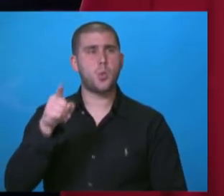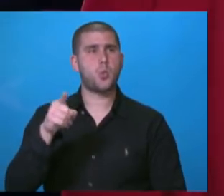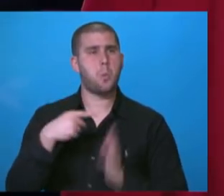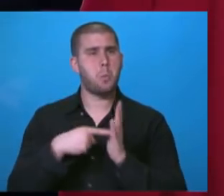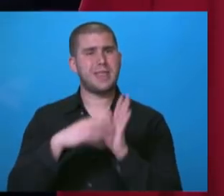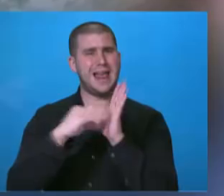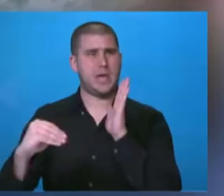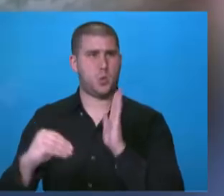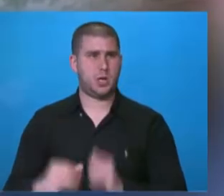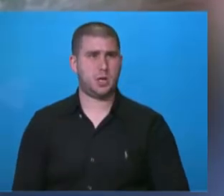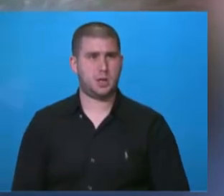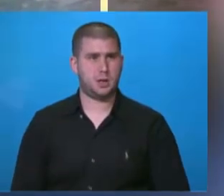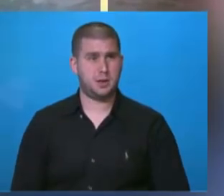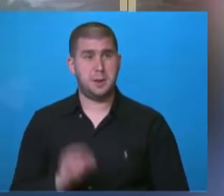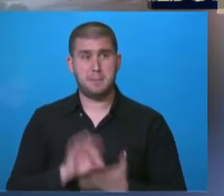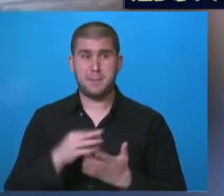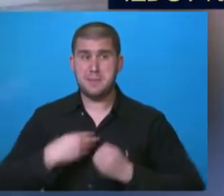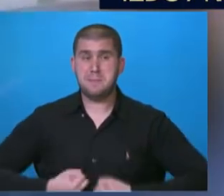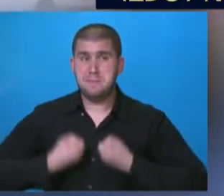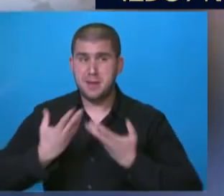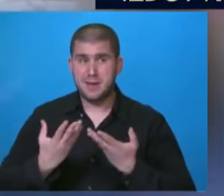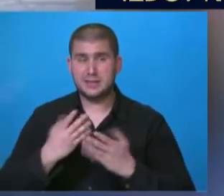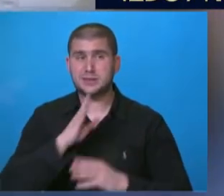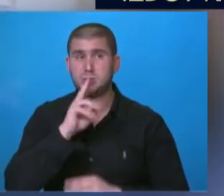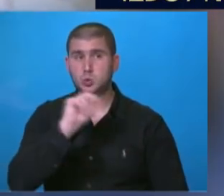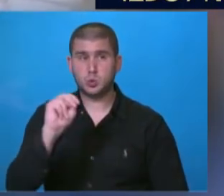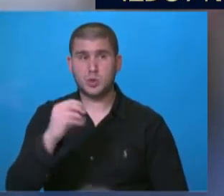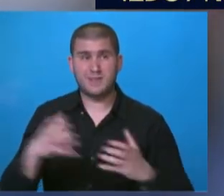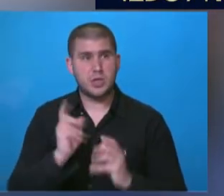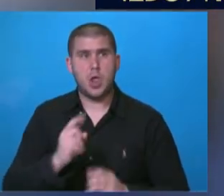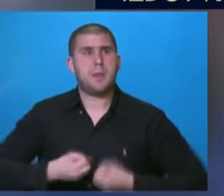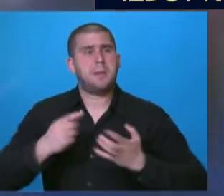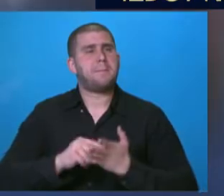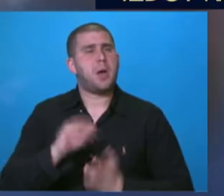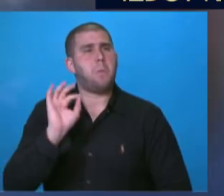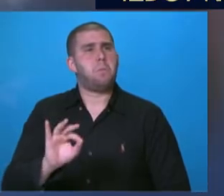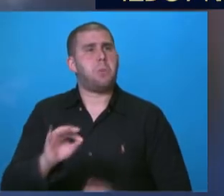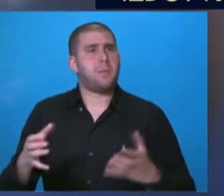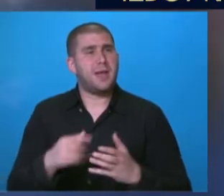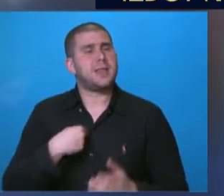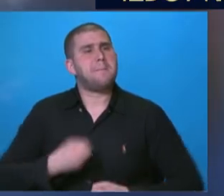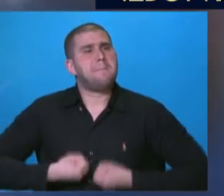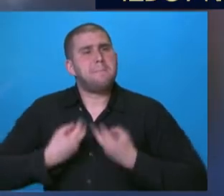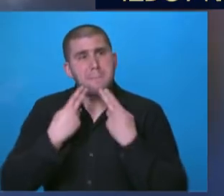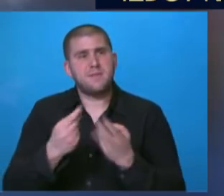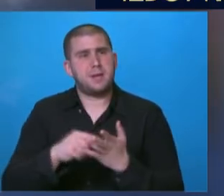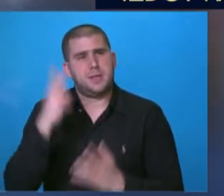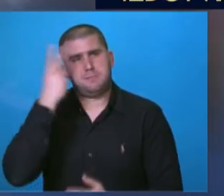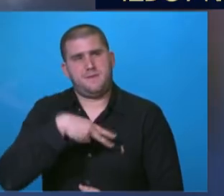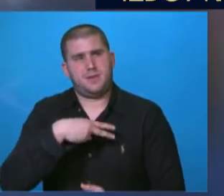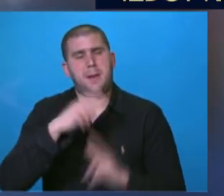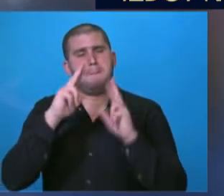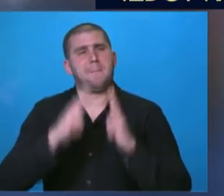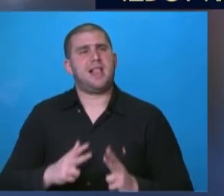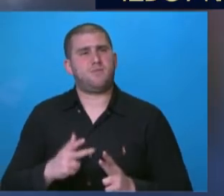לחיקוי. When I respond to things socially, I'm not responding because you hurt my feelings. I'm responding is because I understand my platform.